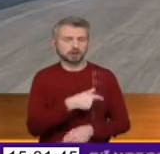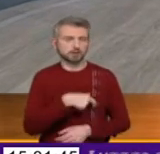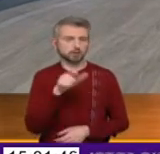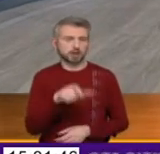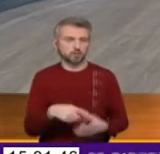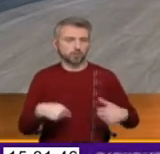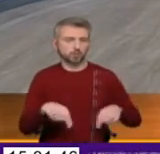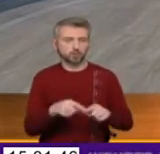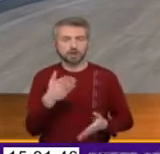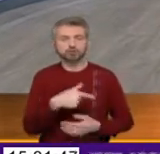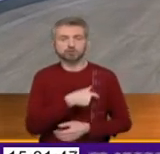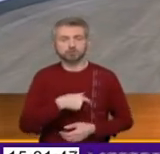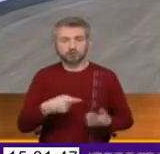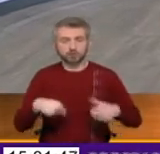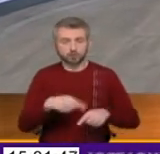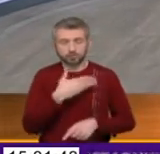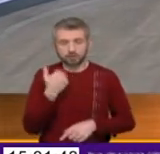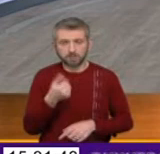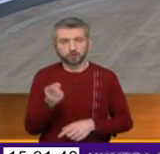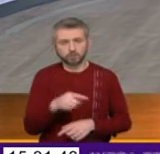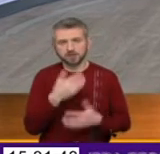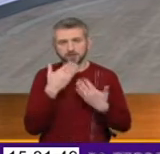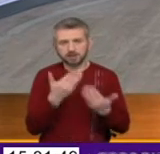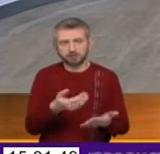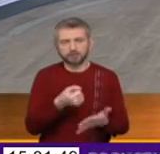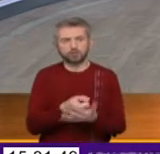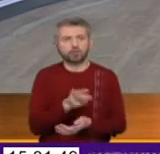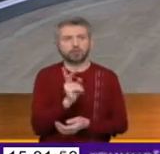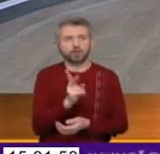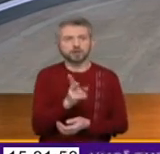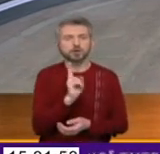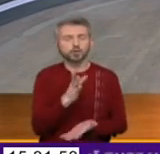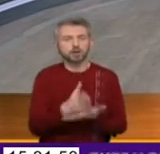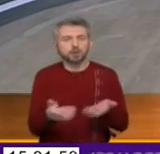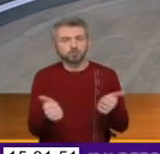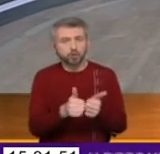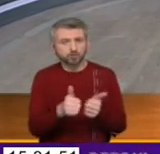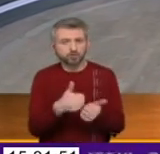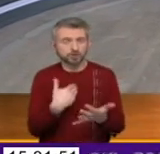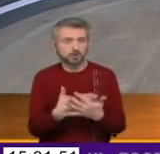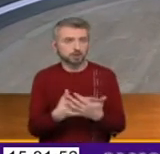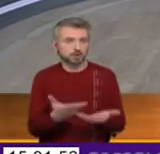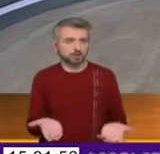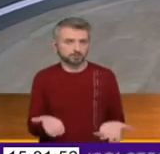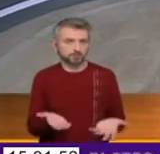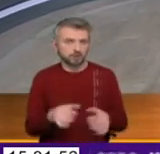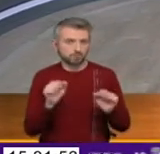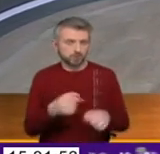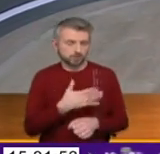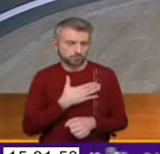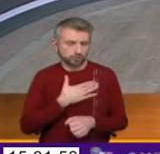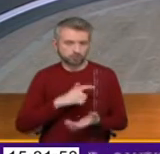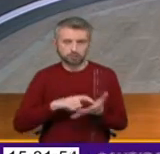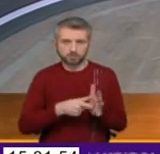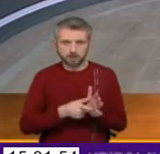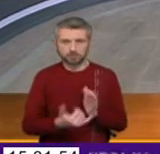округу. Якщо депутата округу немає, тоді звертайтеся до когось, хто є поруч. Ну, наприклад, можете й до моєї приймальні